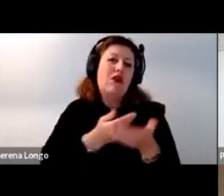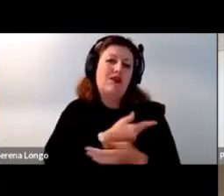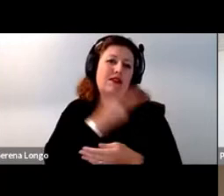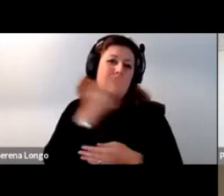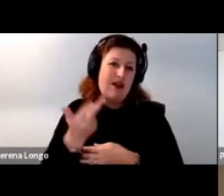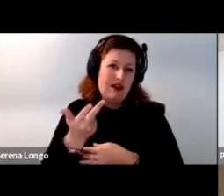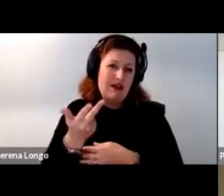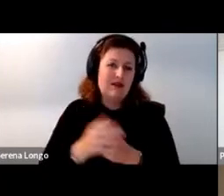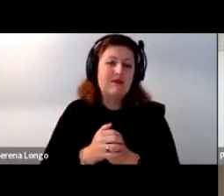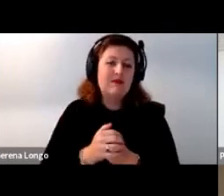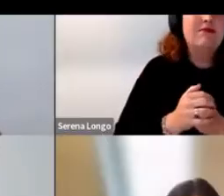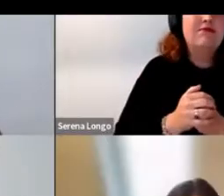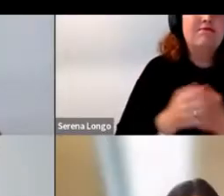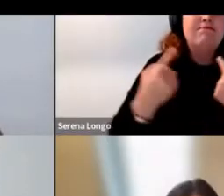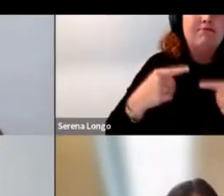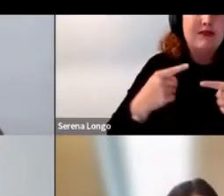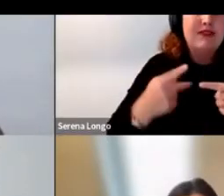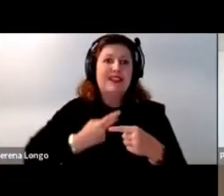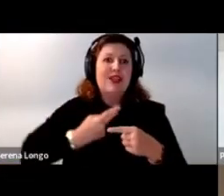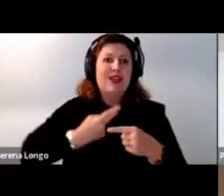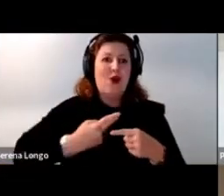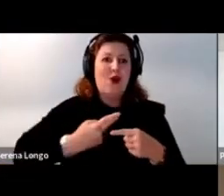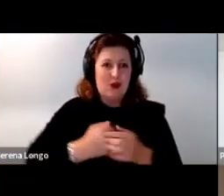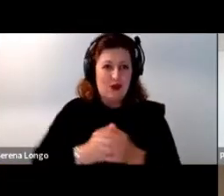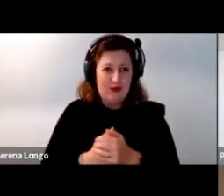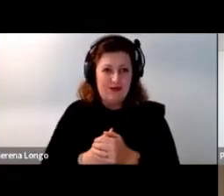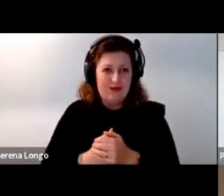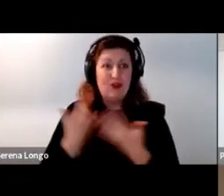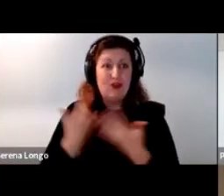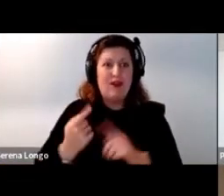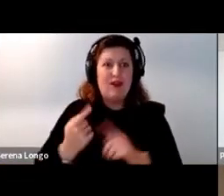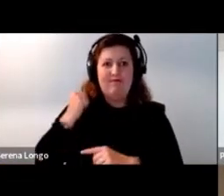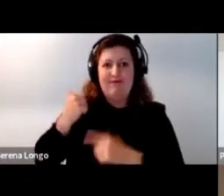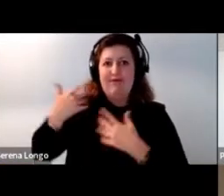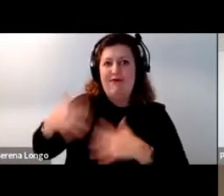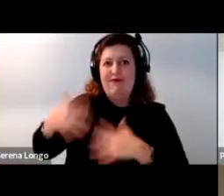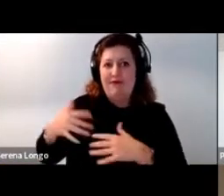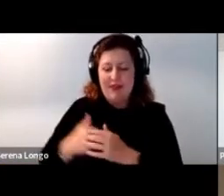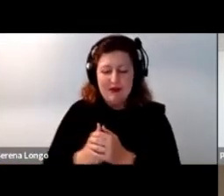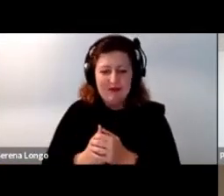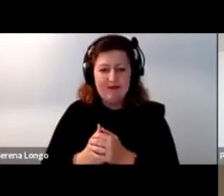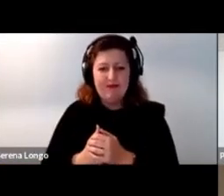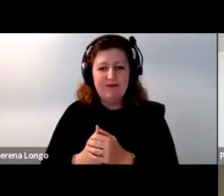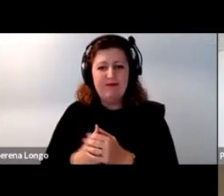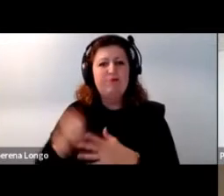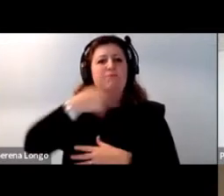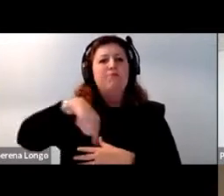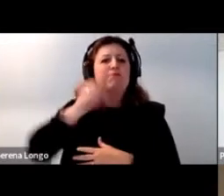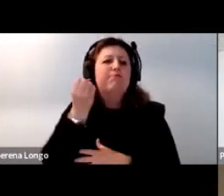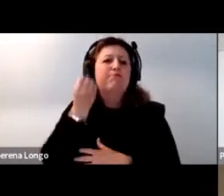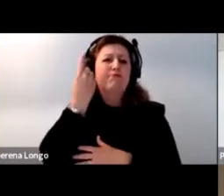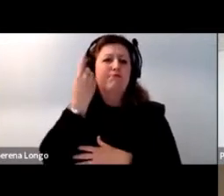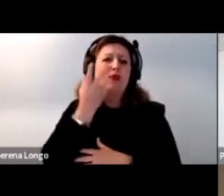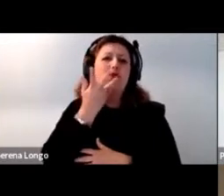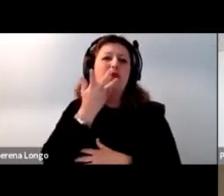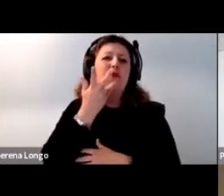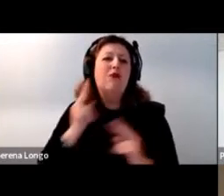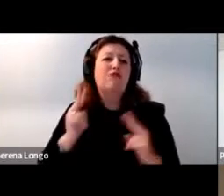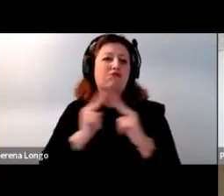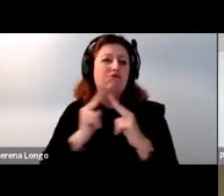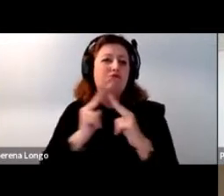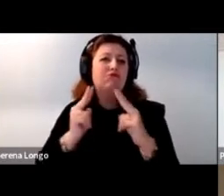secondo anno di attività. E abbiamo pensato di organizzare degli